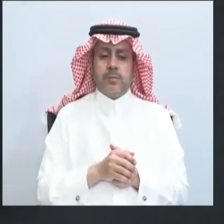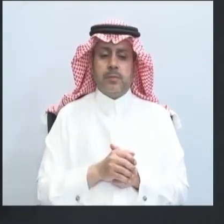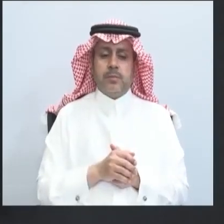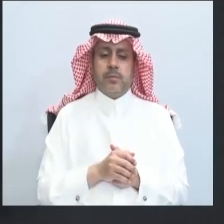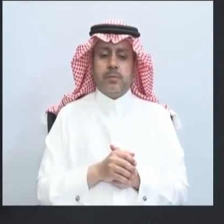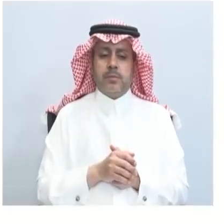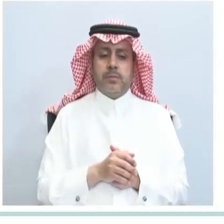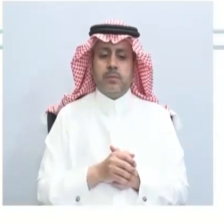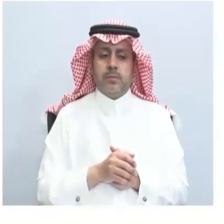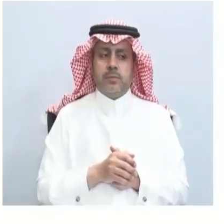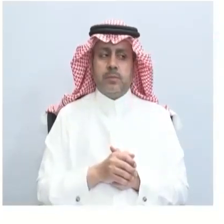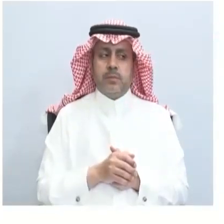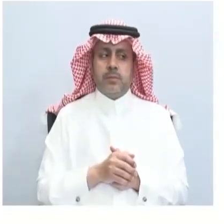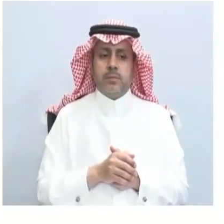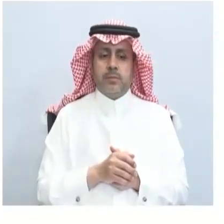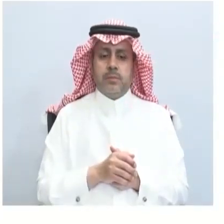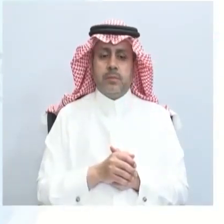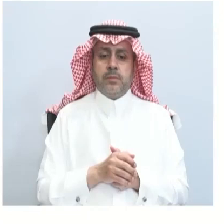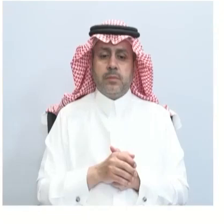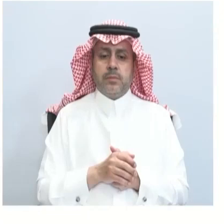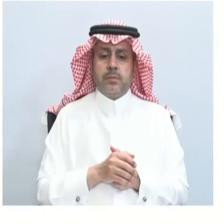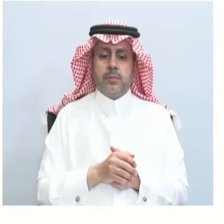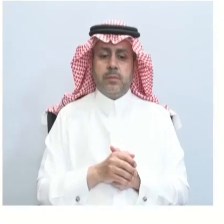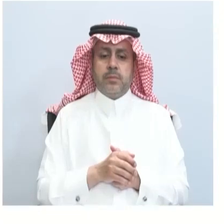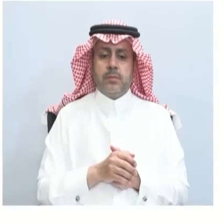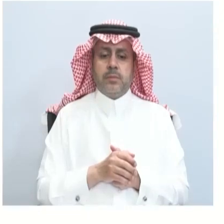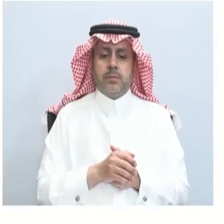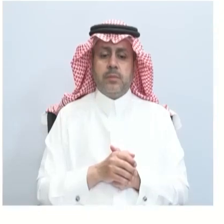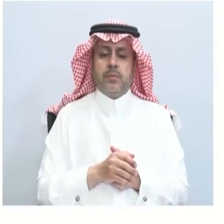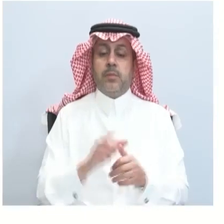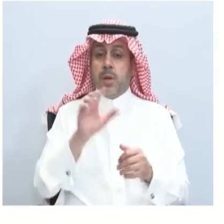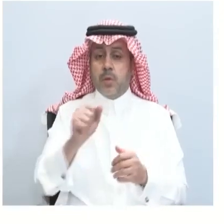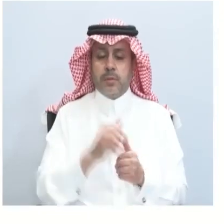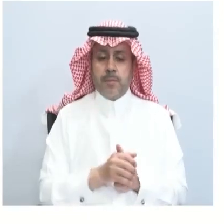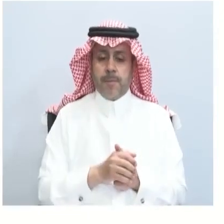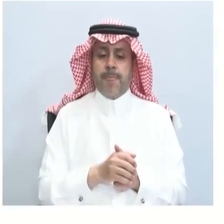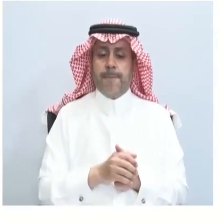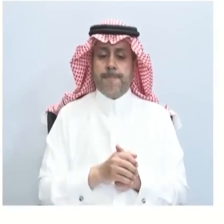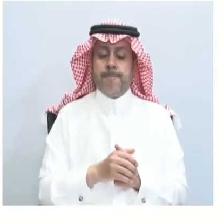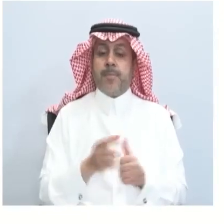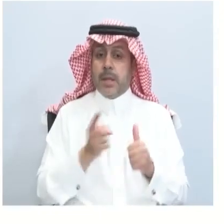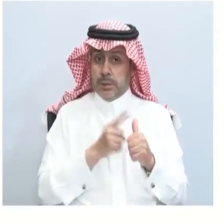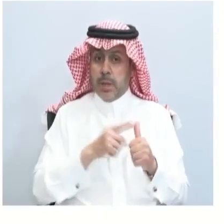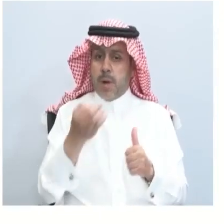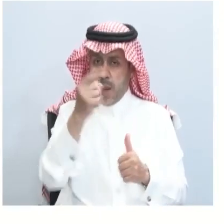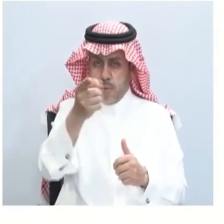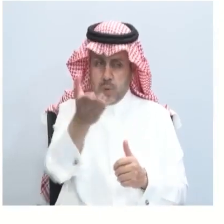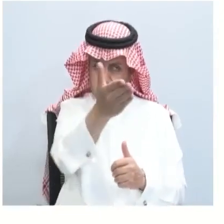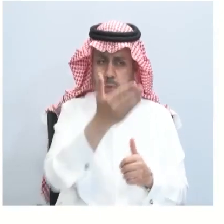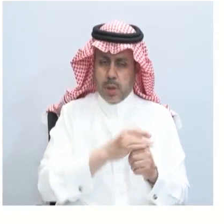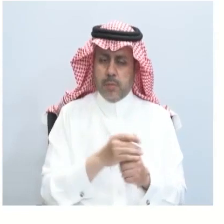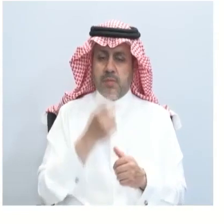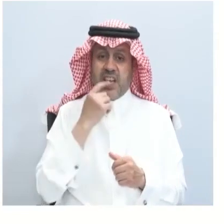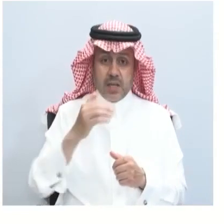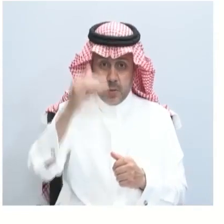لكبير السن كذلك من الحقوق تقديمه في الكلام ودخول المجالس وفي